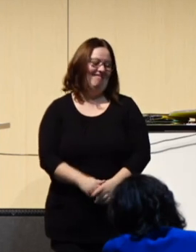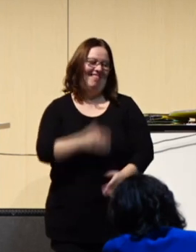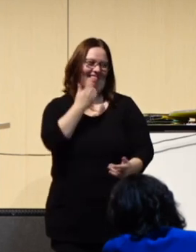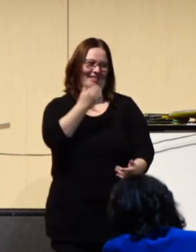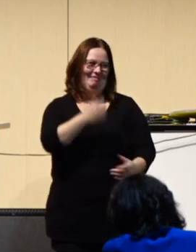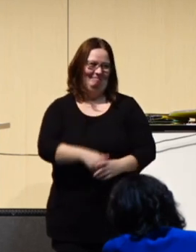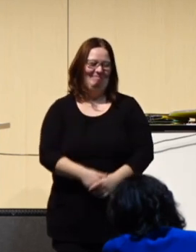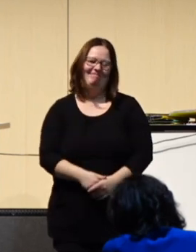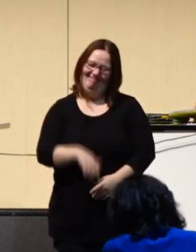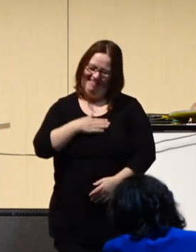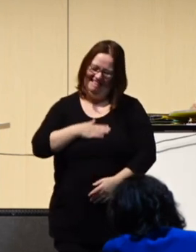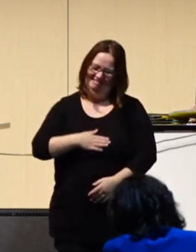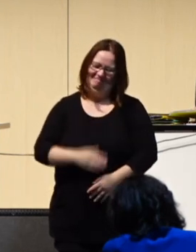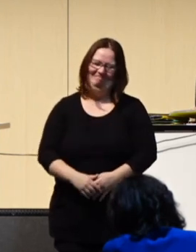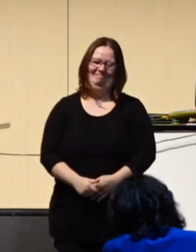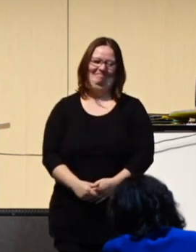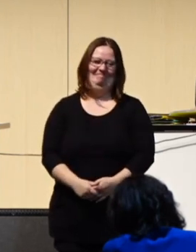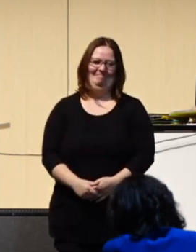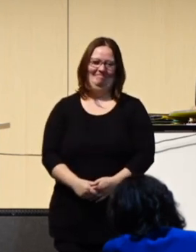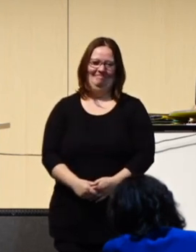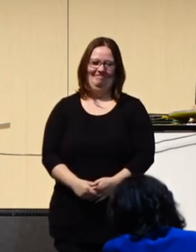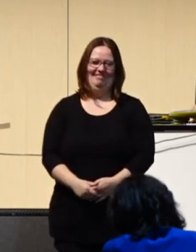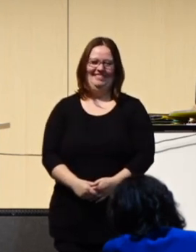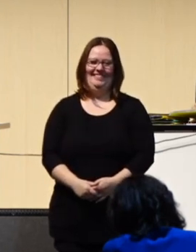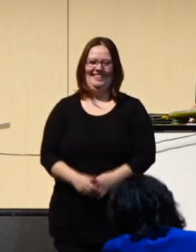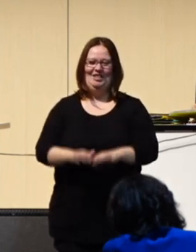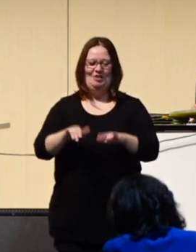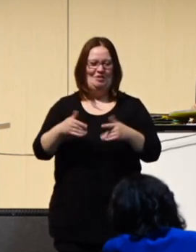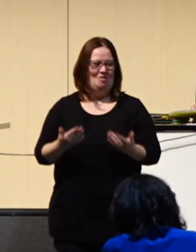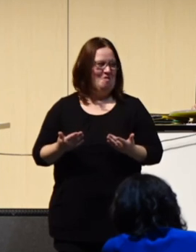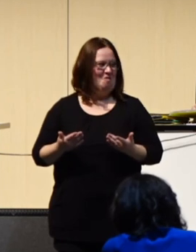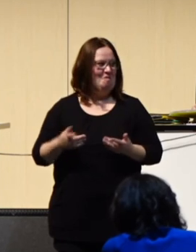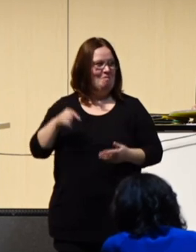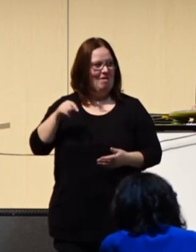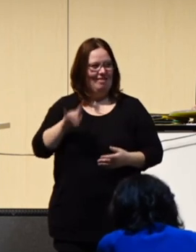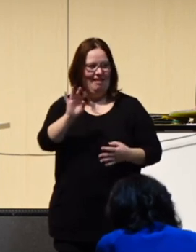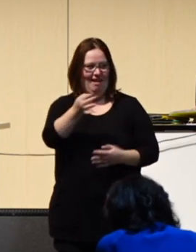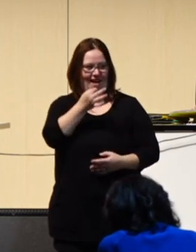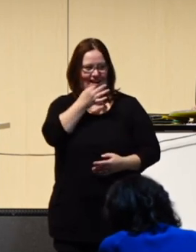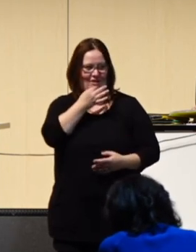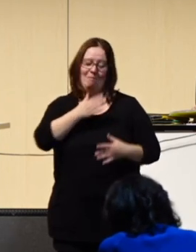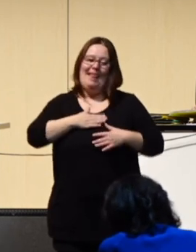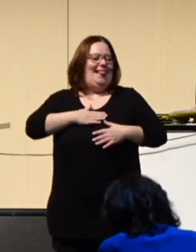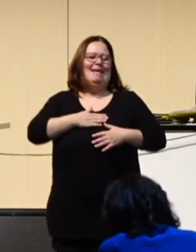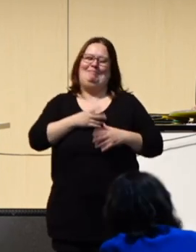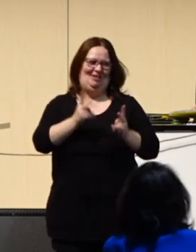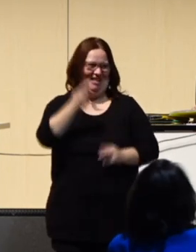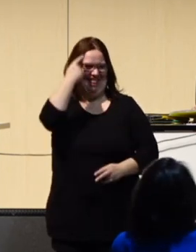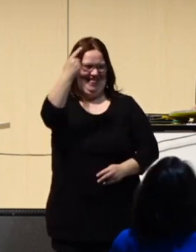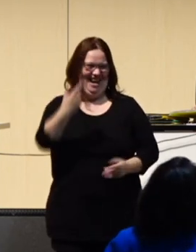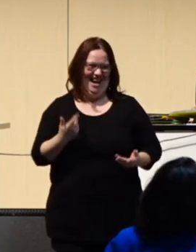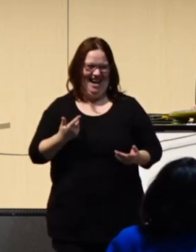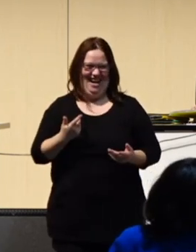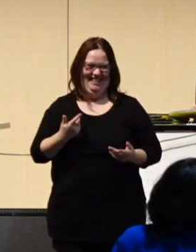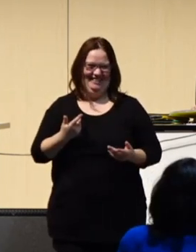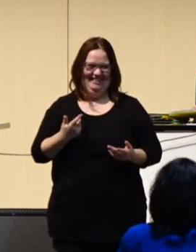Danke. Bitteschön. So, mit dieser Anfrage meines liebsten Stadtrates